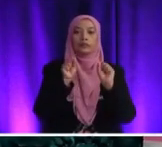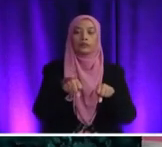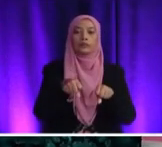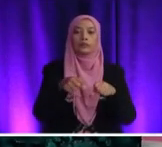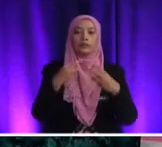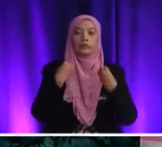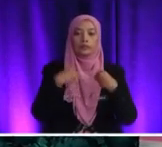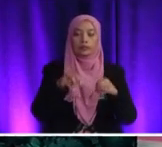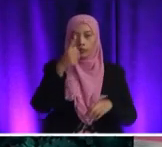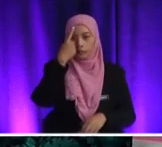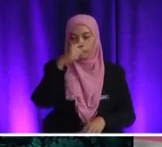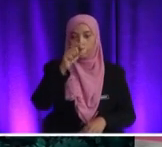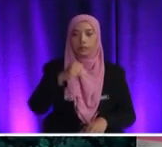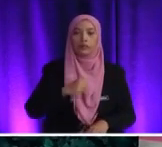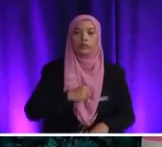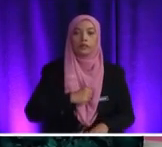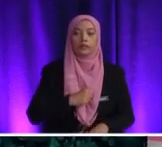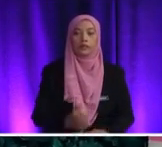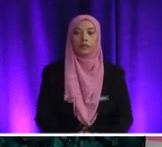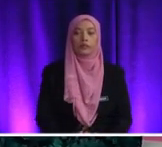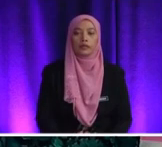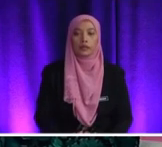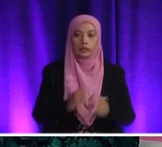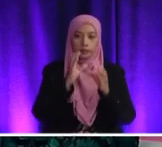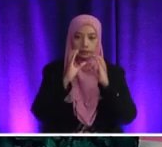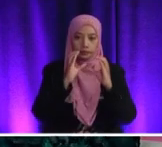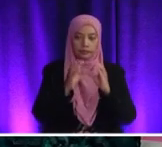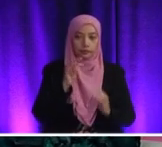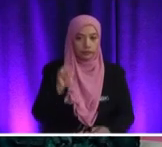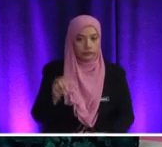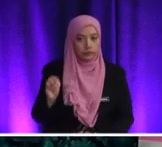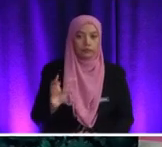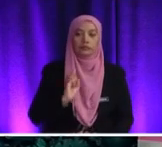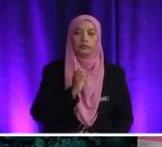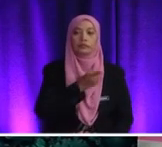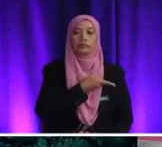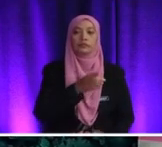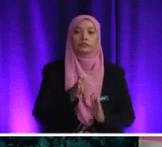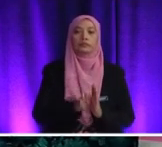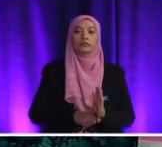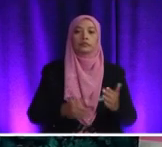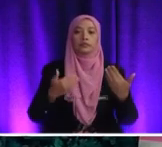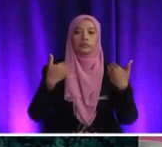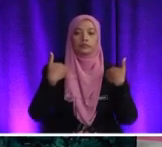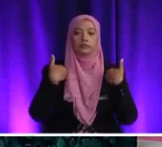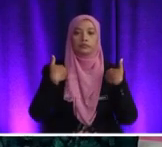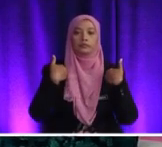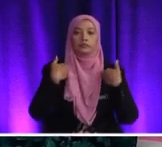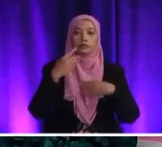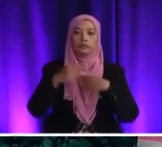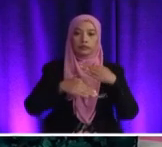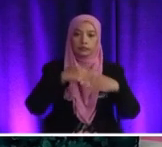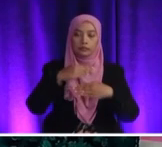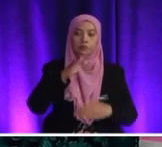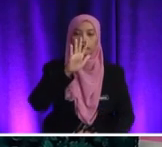diri sendiri tadi kita sepekan murid-murid kita account kita nih Mbak ada di tingkat lima Sudah dimiliki dah kena